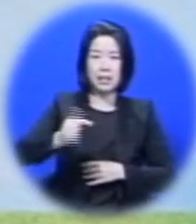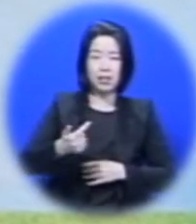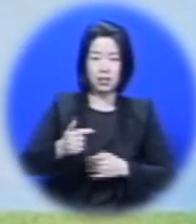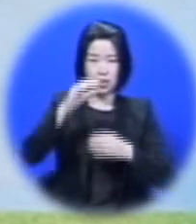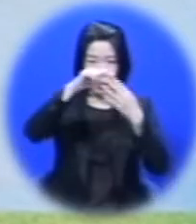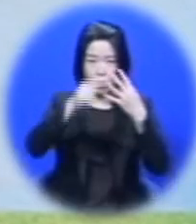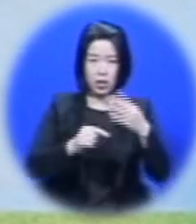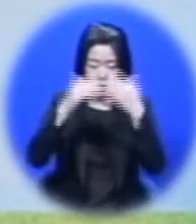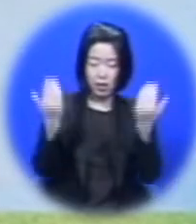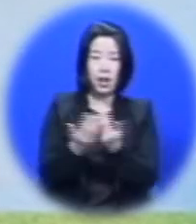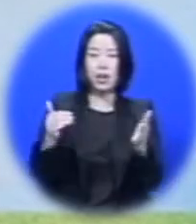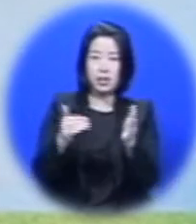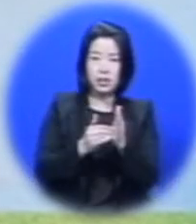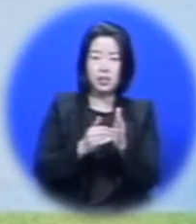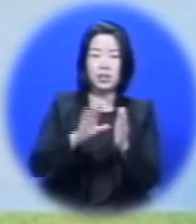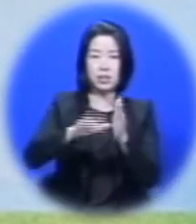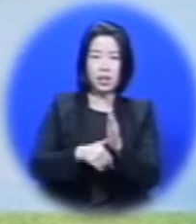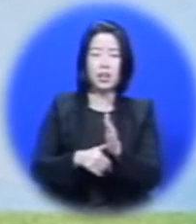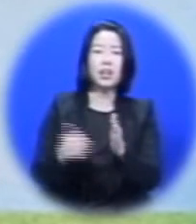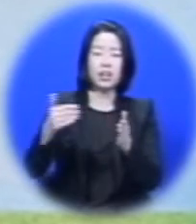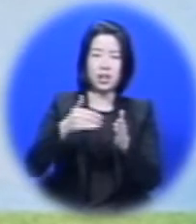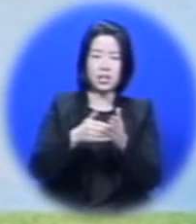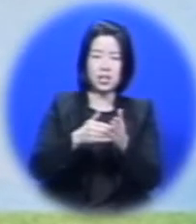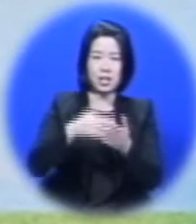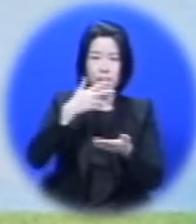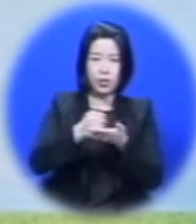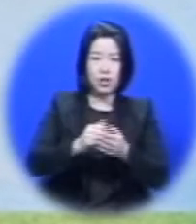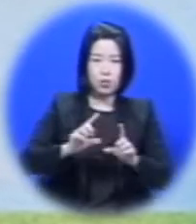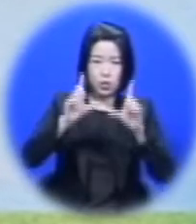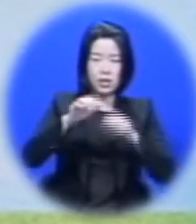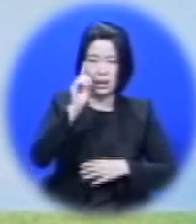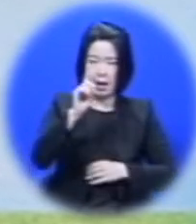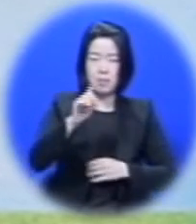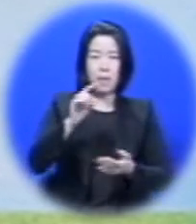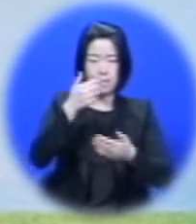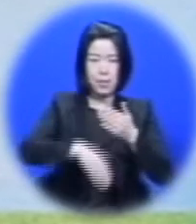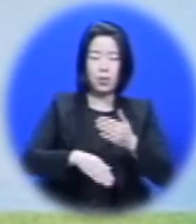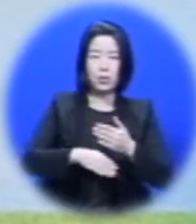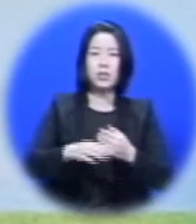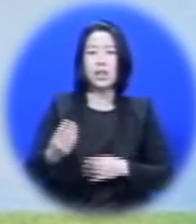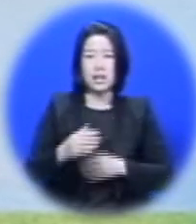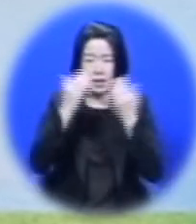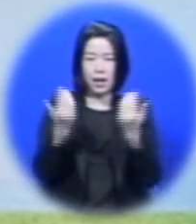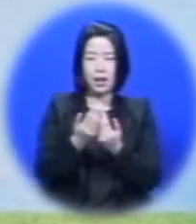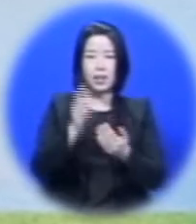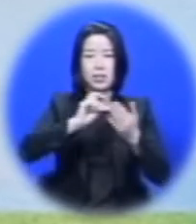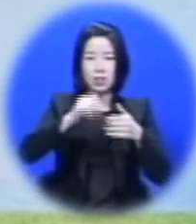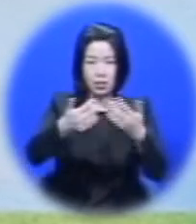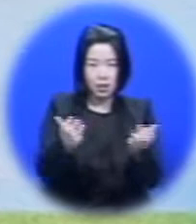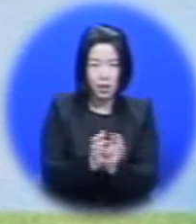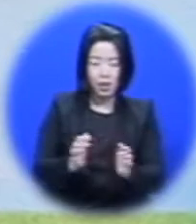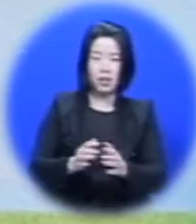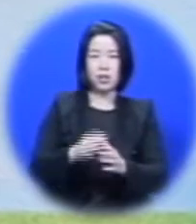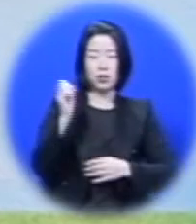때까지 주일을 딱 한 번 빠질 수밖에 없었던 것 외에는 성가대 활동도 하고 소그룹 모임도 하고